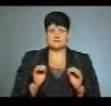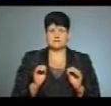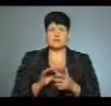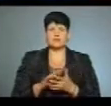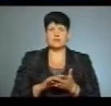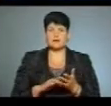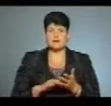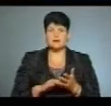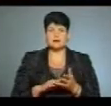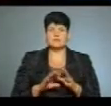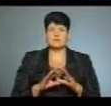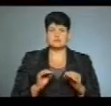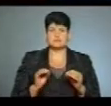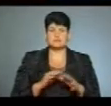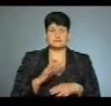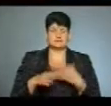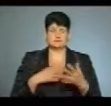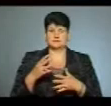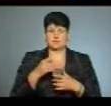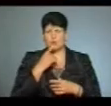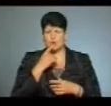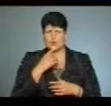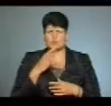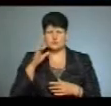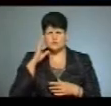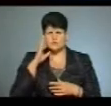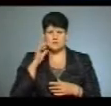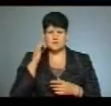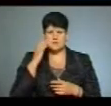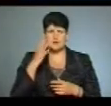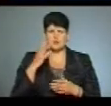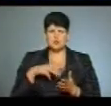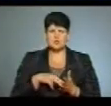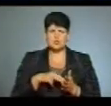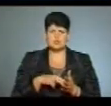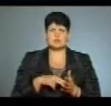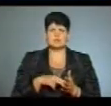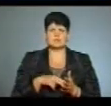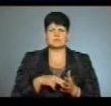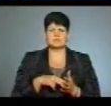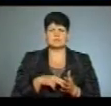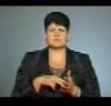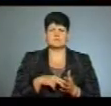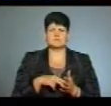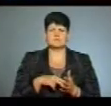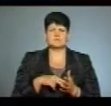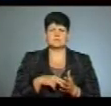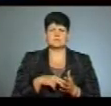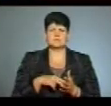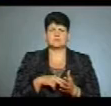вже все, отаке все, кров, чоловік, пам'ятаю, стоїть уже, тільки нога його ж зажало